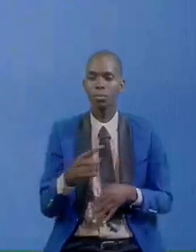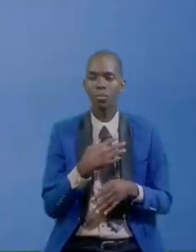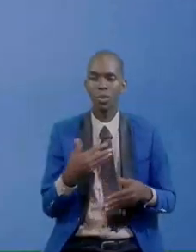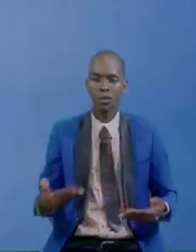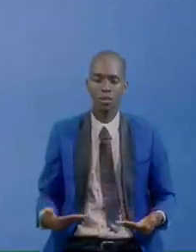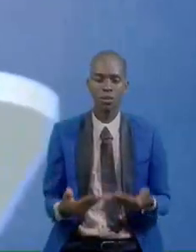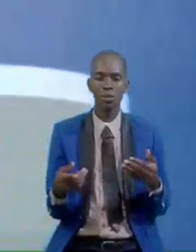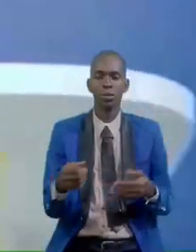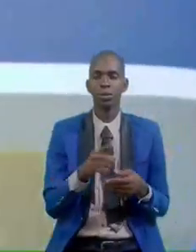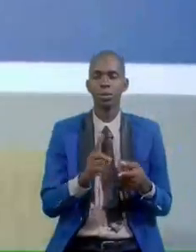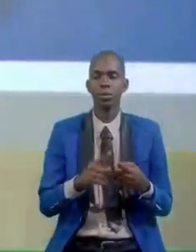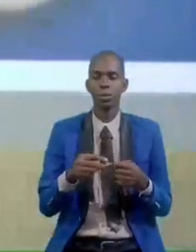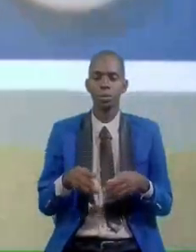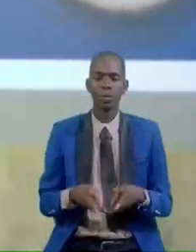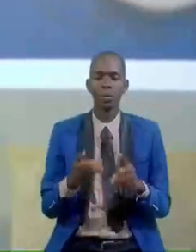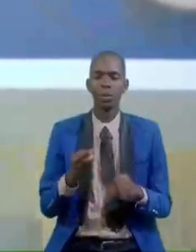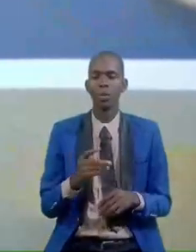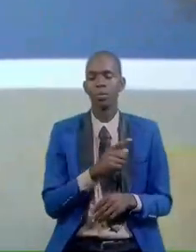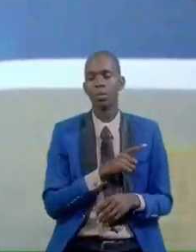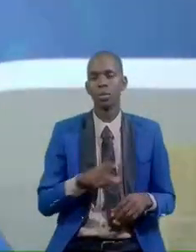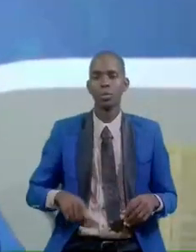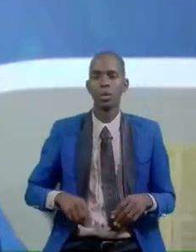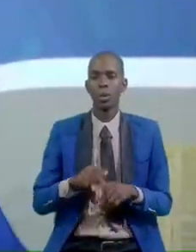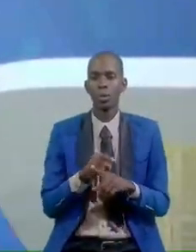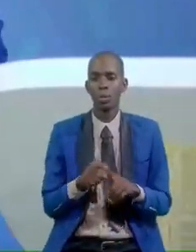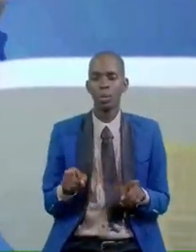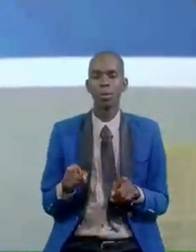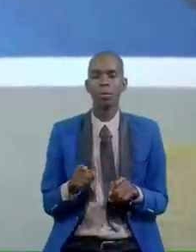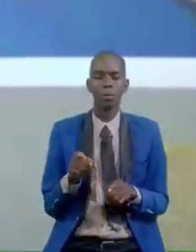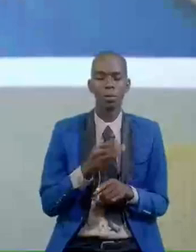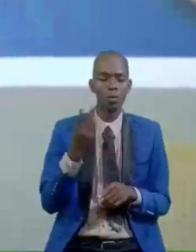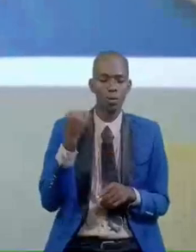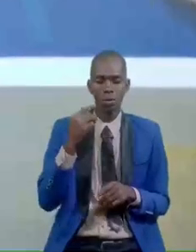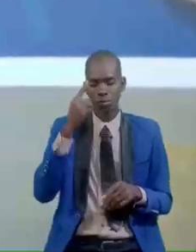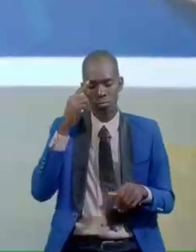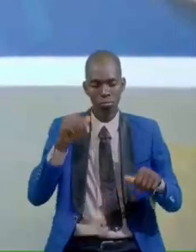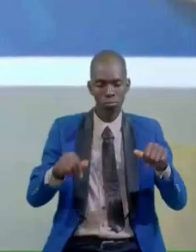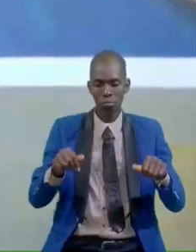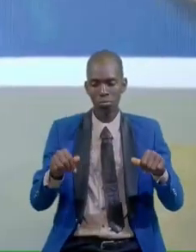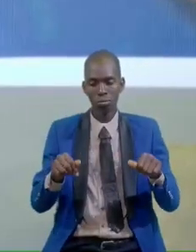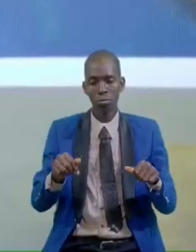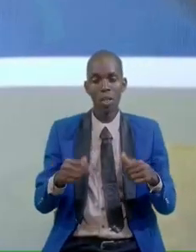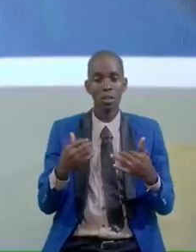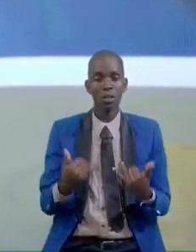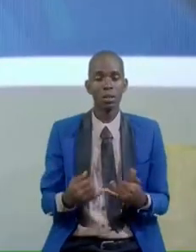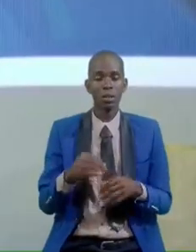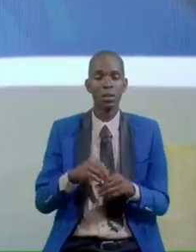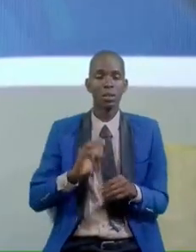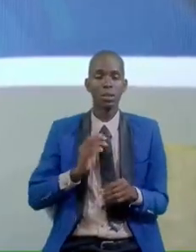dévancés et qui les avaient présenté la voix du Seigneur. Mais ils vacillaient maintenant. Dans notre société